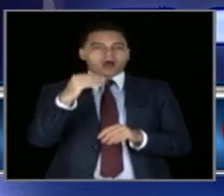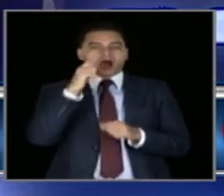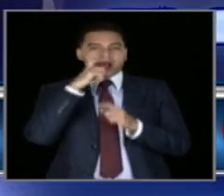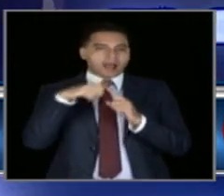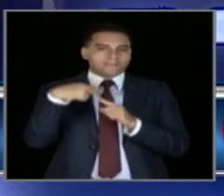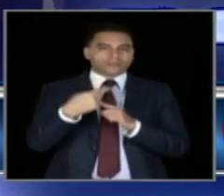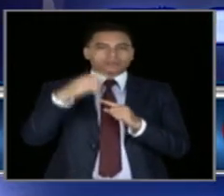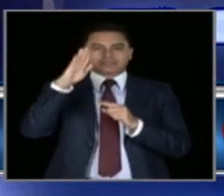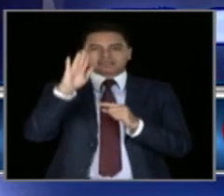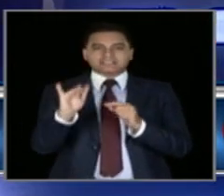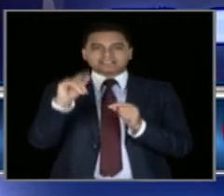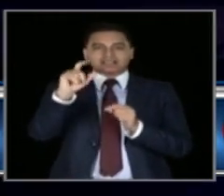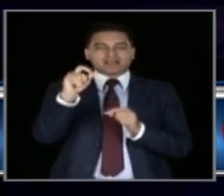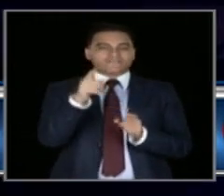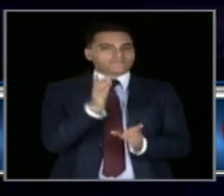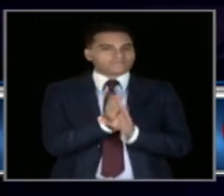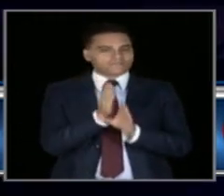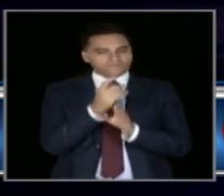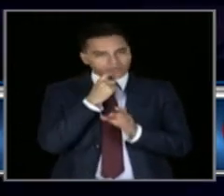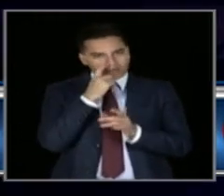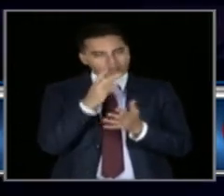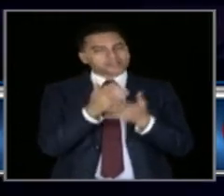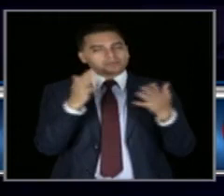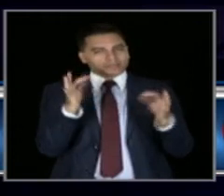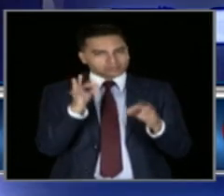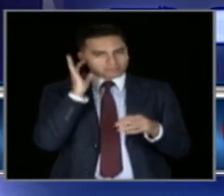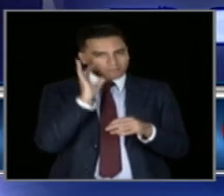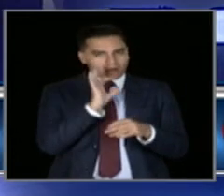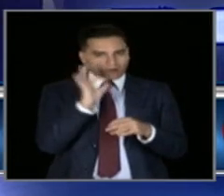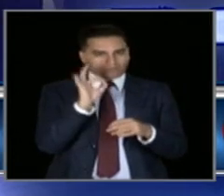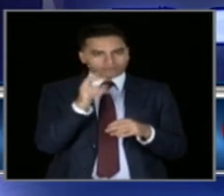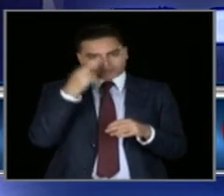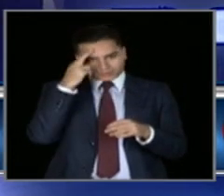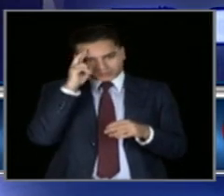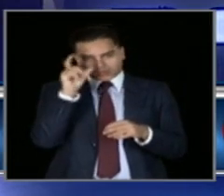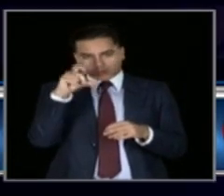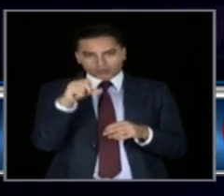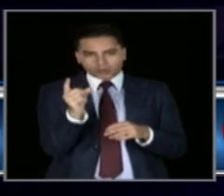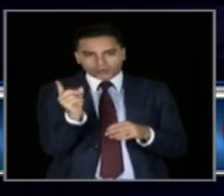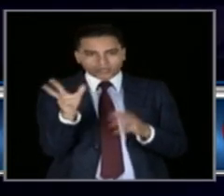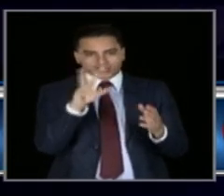إيمان، فنان قدير مين بقى؟ نور الشريف.